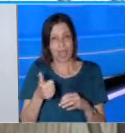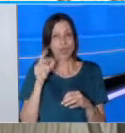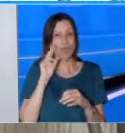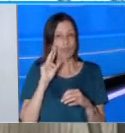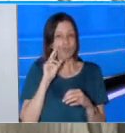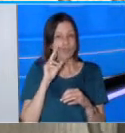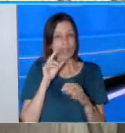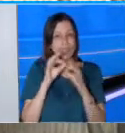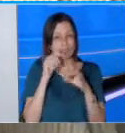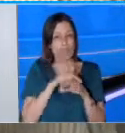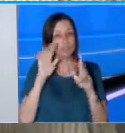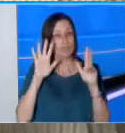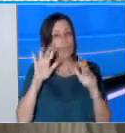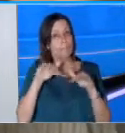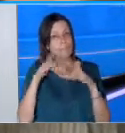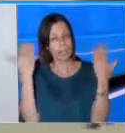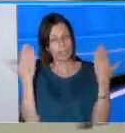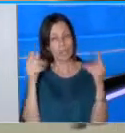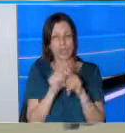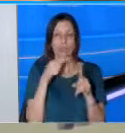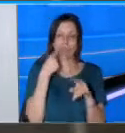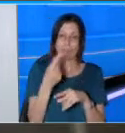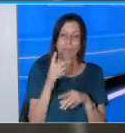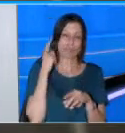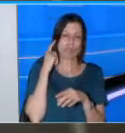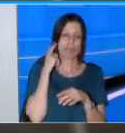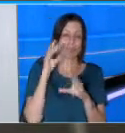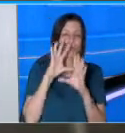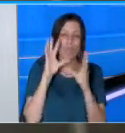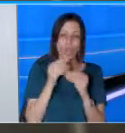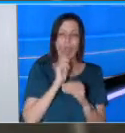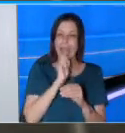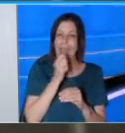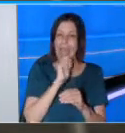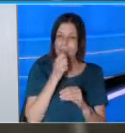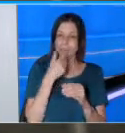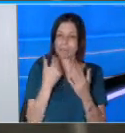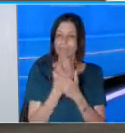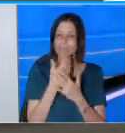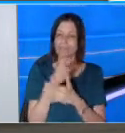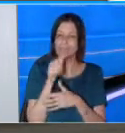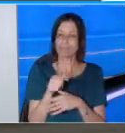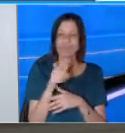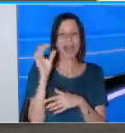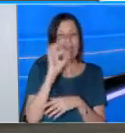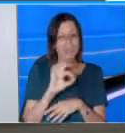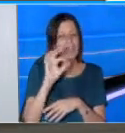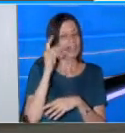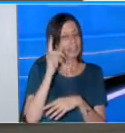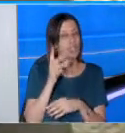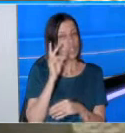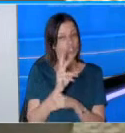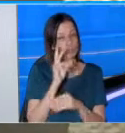שישי, החל מהשעה 8 בבוקר, אבל כמו שאמרנו לכם, ואם שמעתם את כל הרעיונות שלנו לאורך כל המהדורה הזו, שעדיין צריך